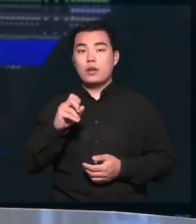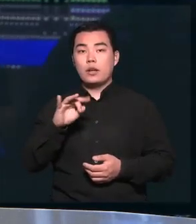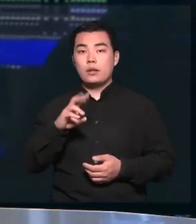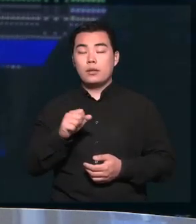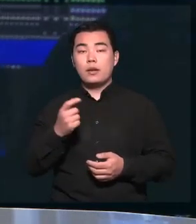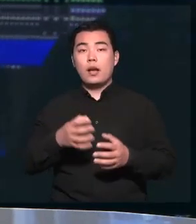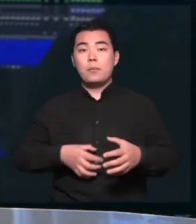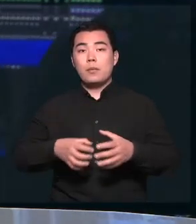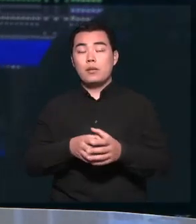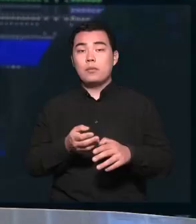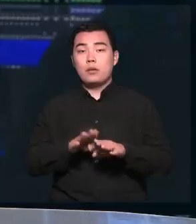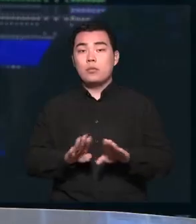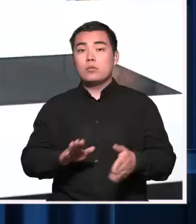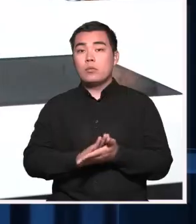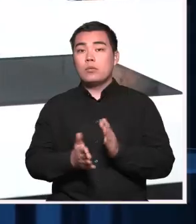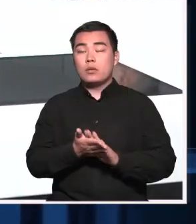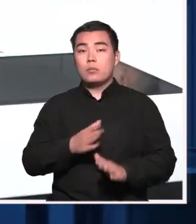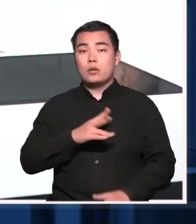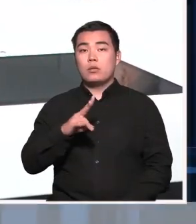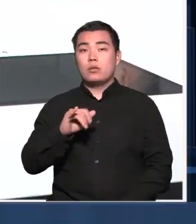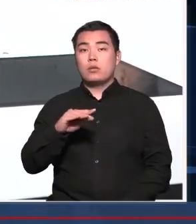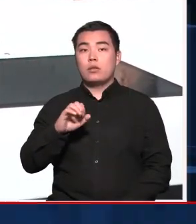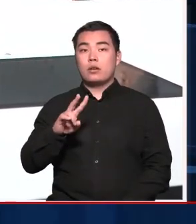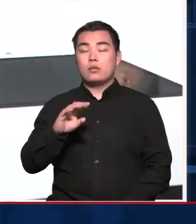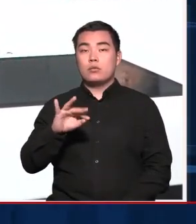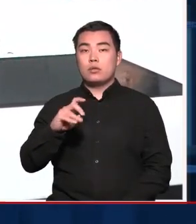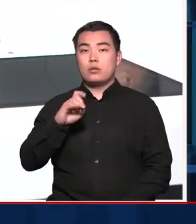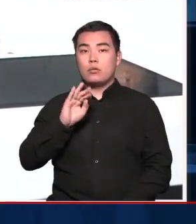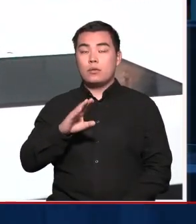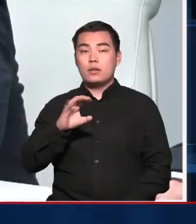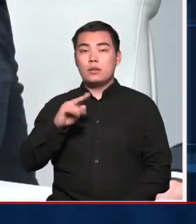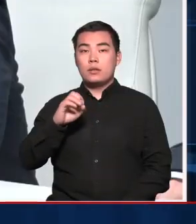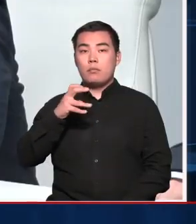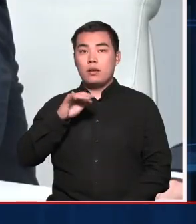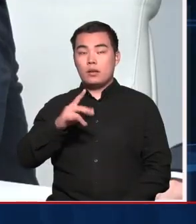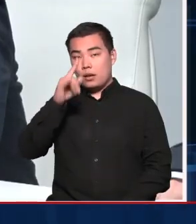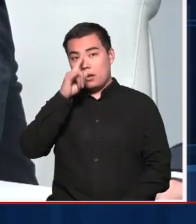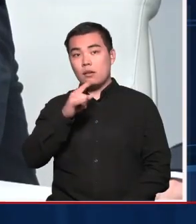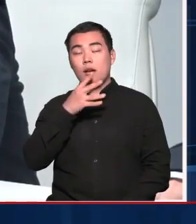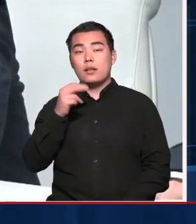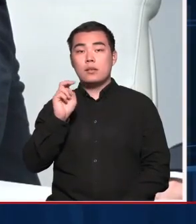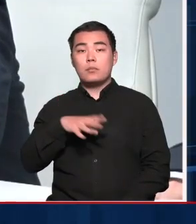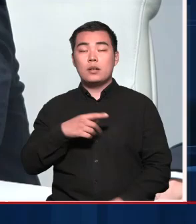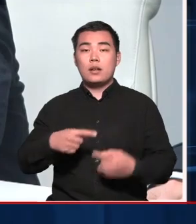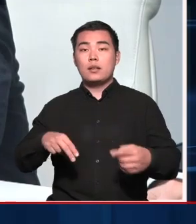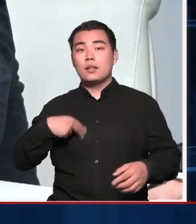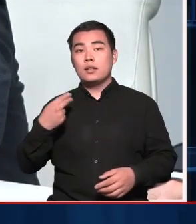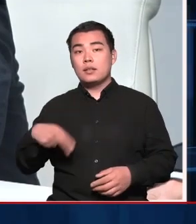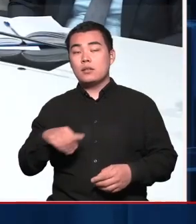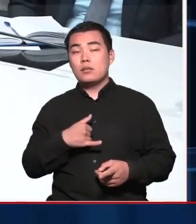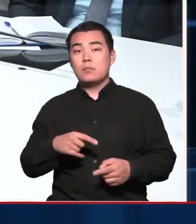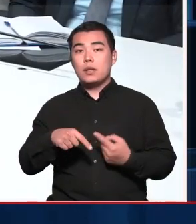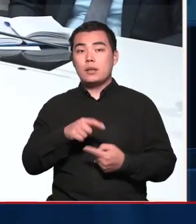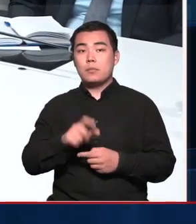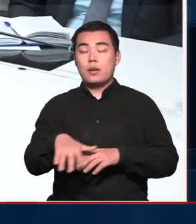компаниясы басшысымен осында келісімге келді. Нұржан Нұржігітов Си Цзиньпиннің Қазақстанға мемлекеттік сапары аясында бірнеше қытайлық кәсіпкерлермен